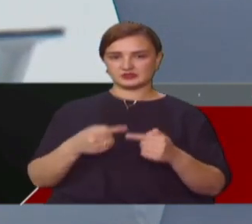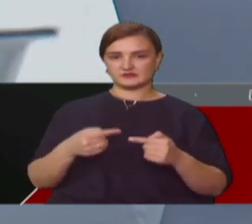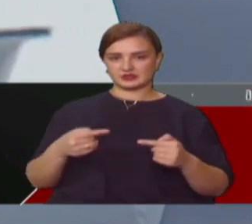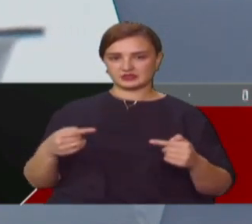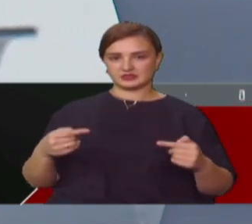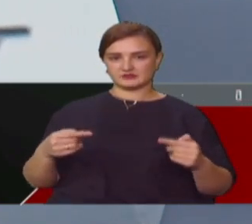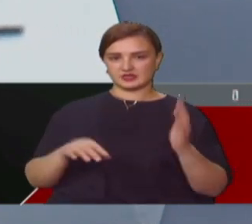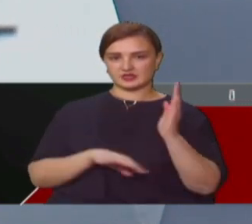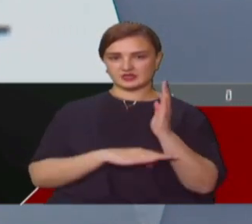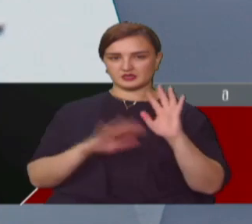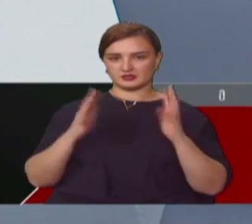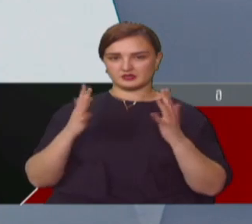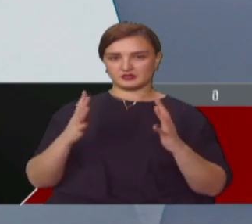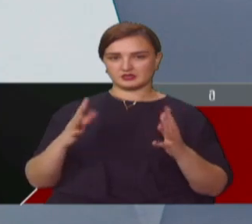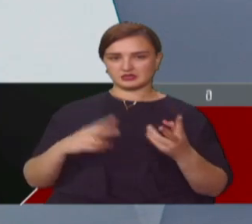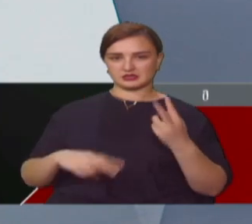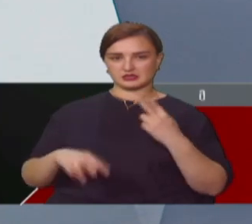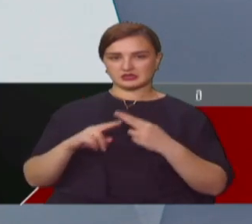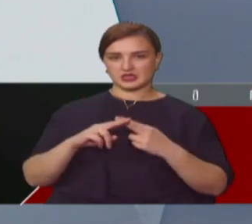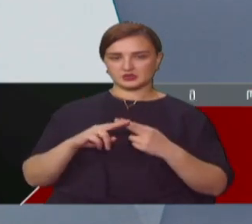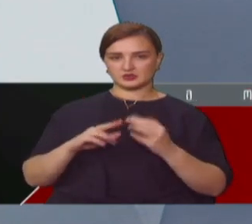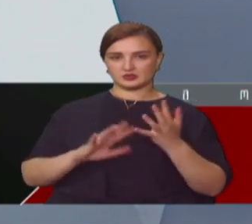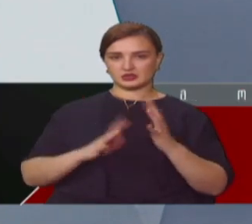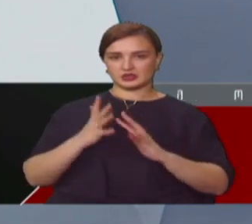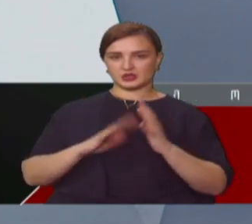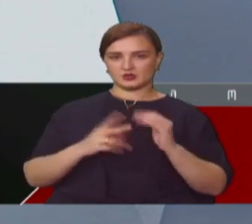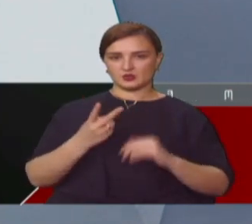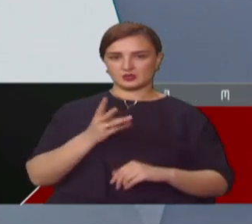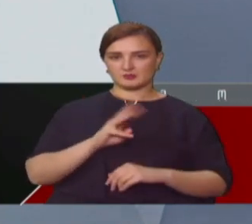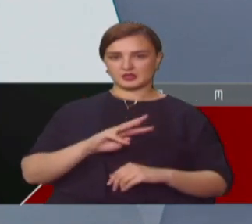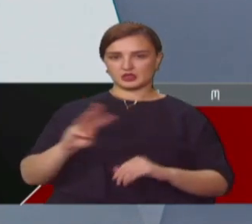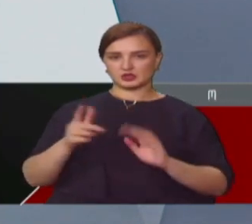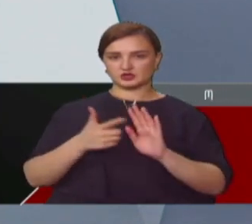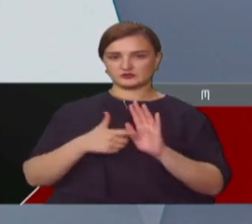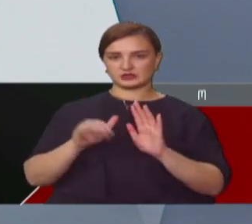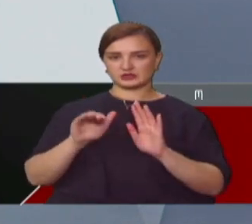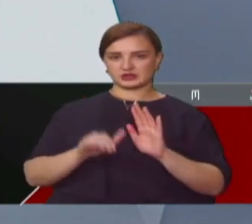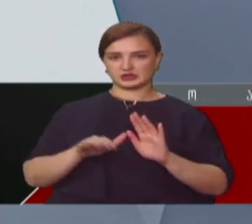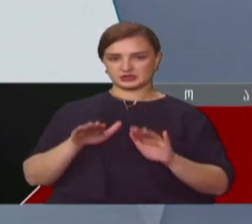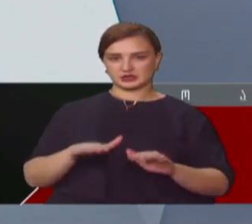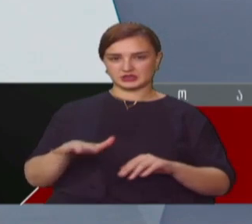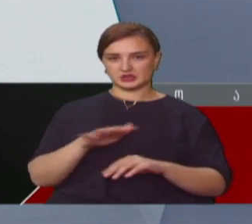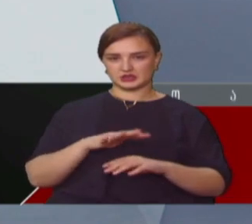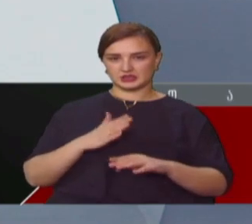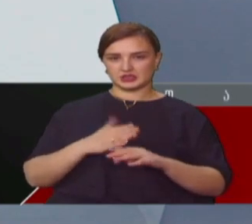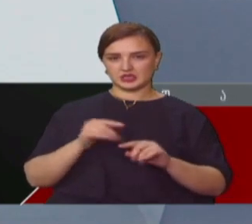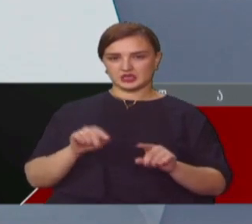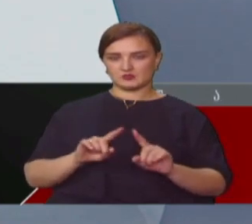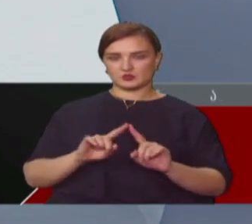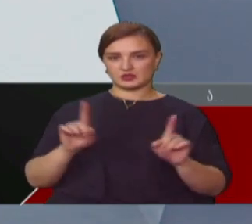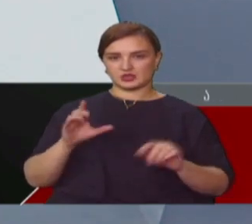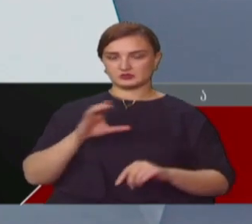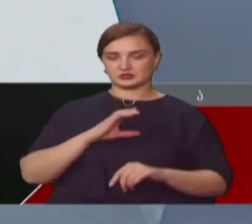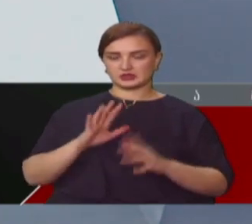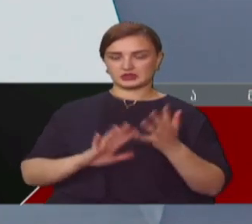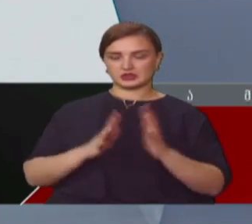ხის კორომებს მოიცავს. საერთო ფართობით საქართველოში ტყეებს თითქმის 2.700.000 ჰექტარი უკავია. ქვეყნის ამ უნიკალურ საგანძურს კი